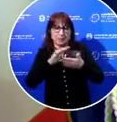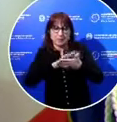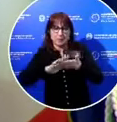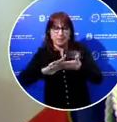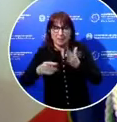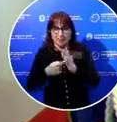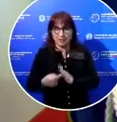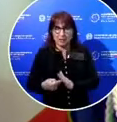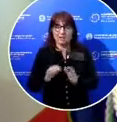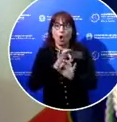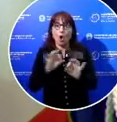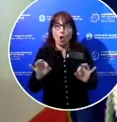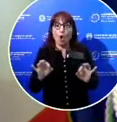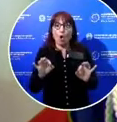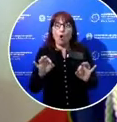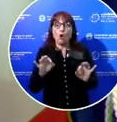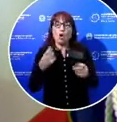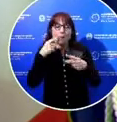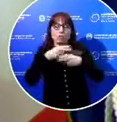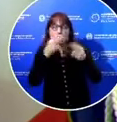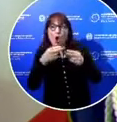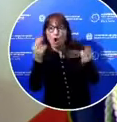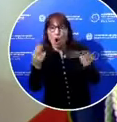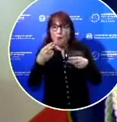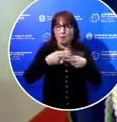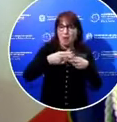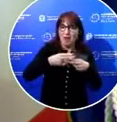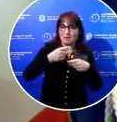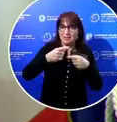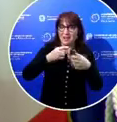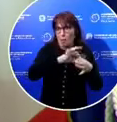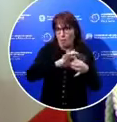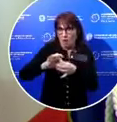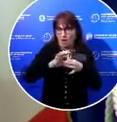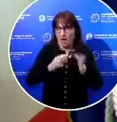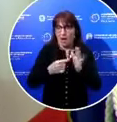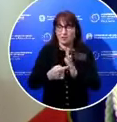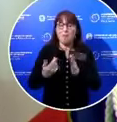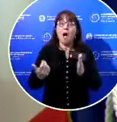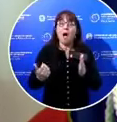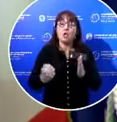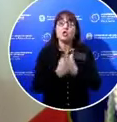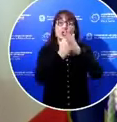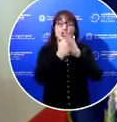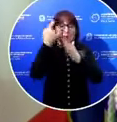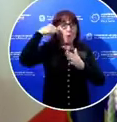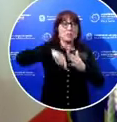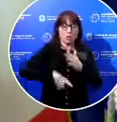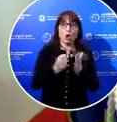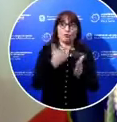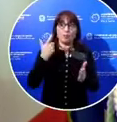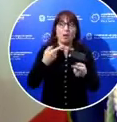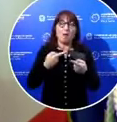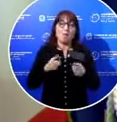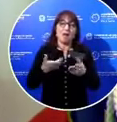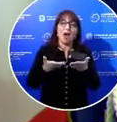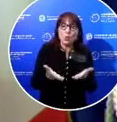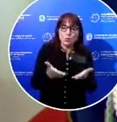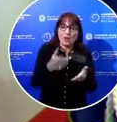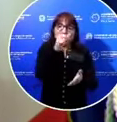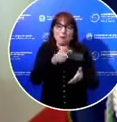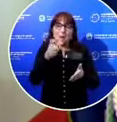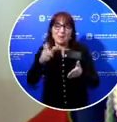diagnostici per individuare le patologie correlate, ma anche il sostegno psicologico, al fine di aiutare il tossicodipendente